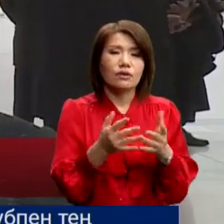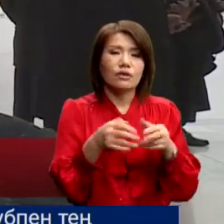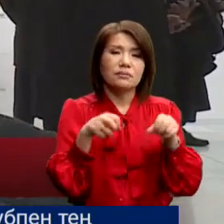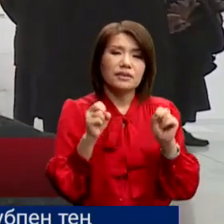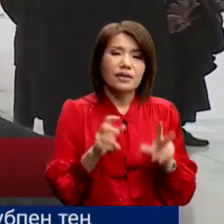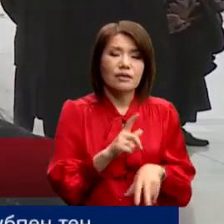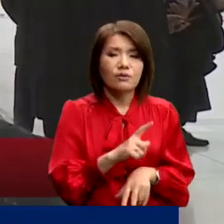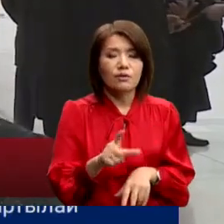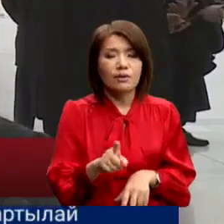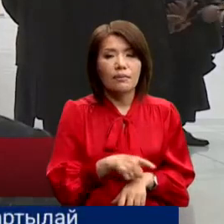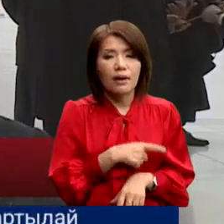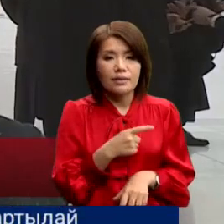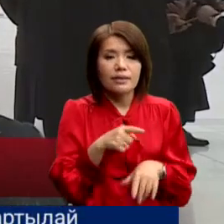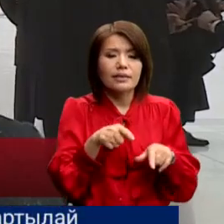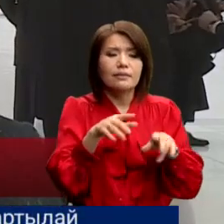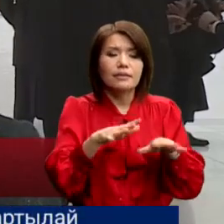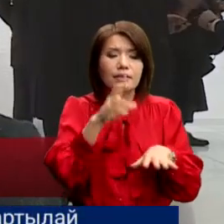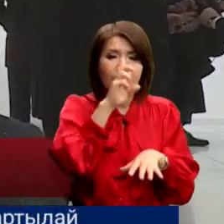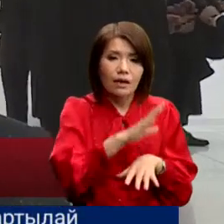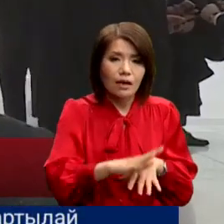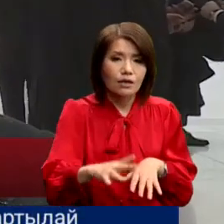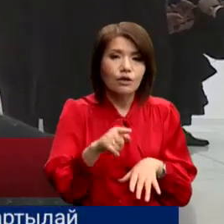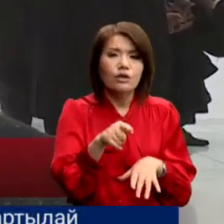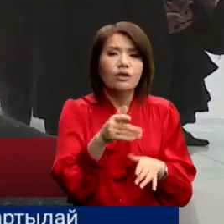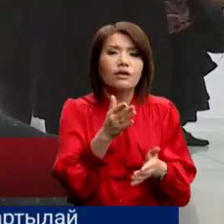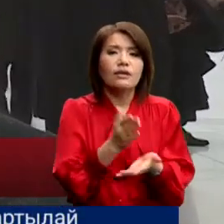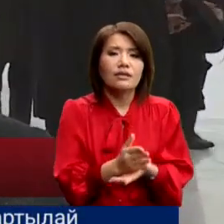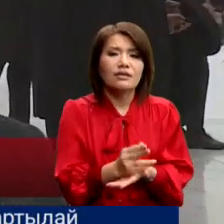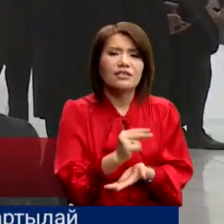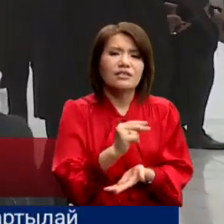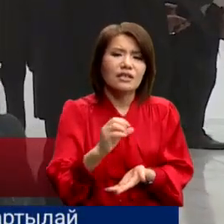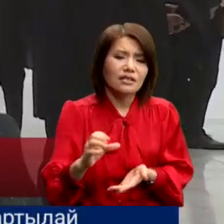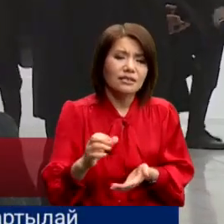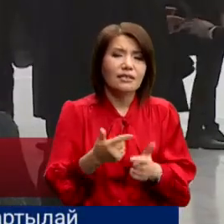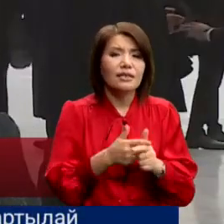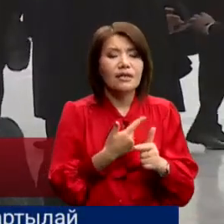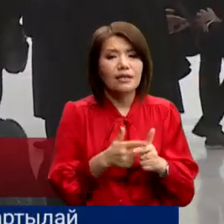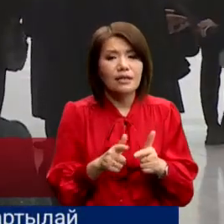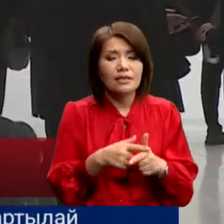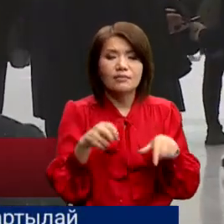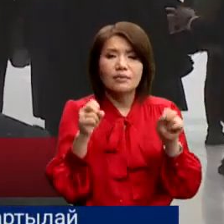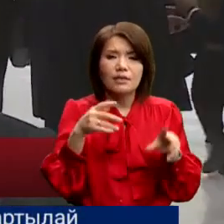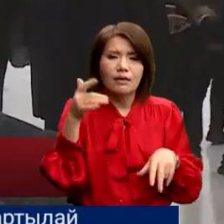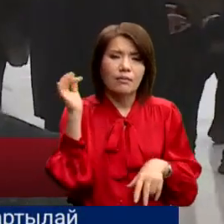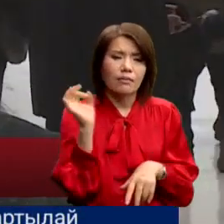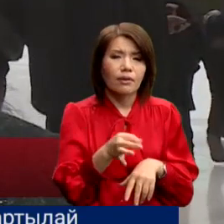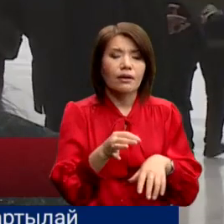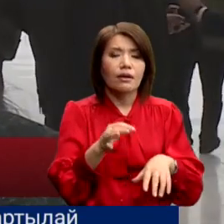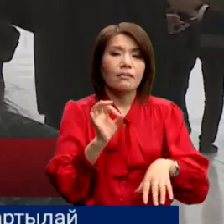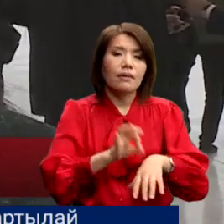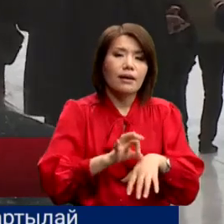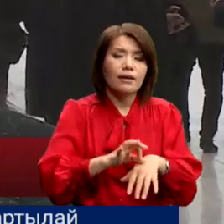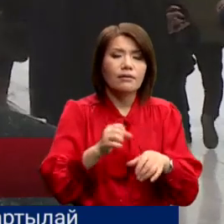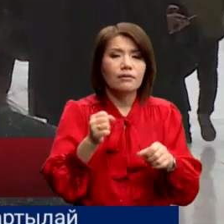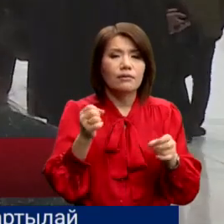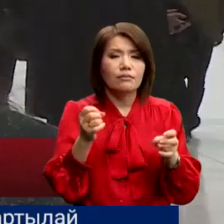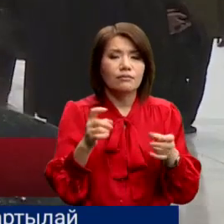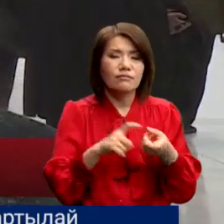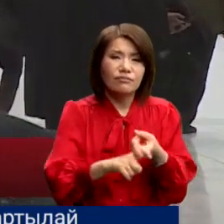специалисты, которые находились в этой стране, где идет ЧС или, говорю, какая-то вспышка инфекции, заболели и нужна